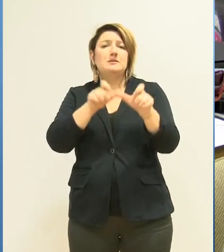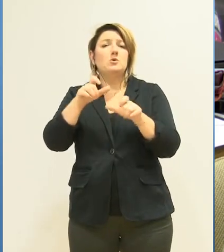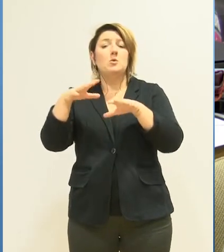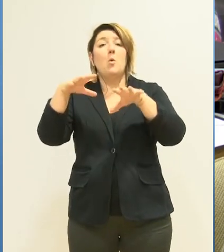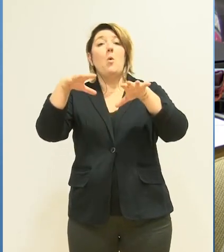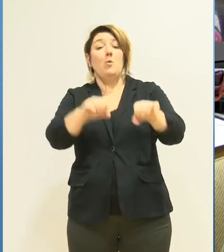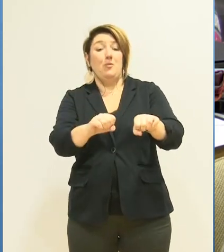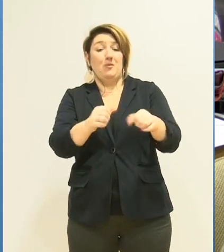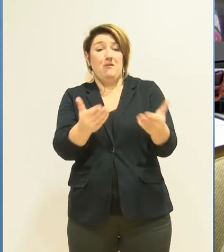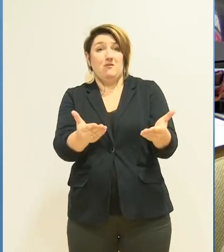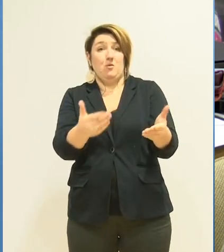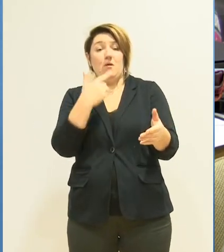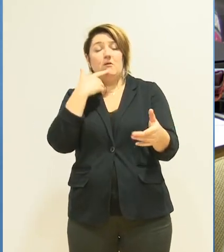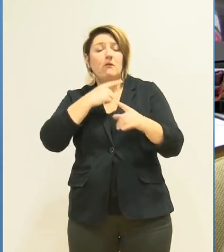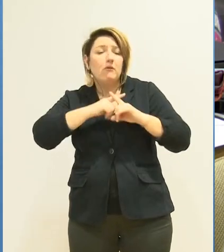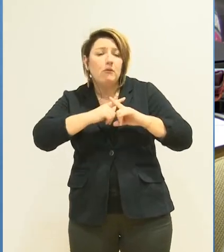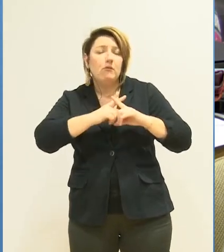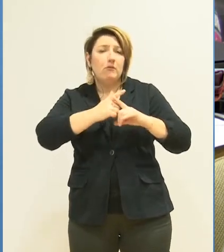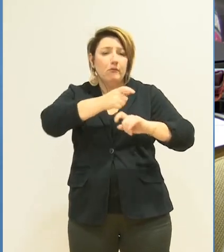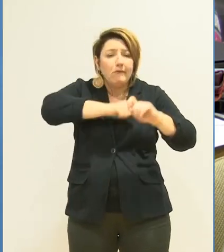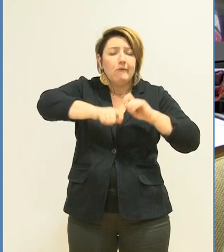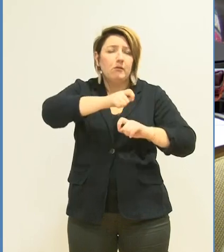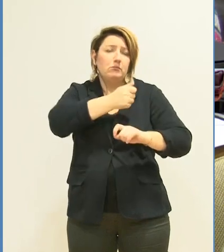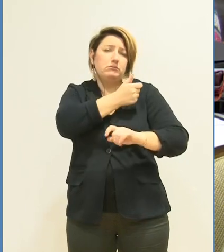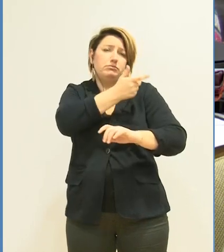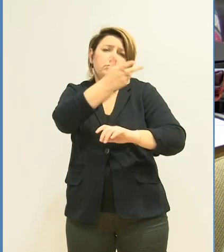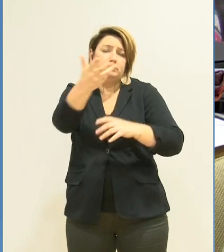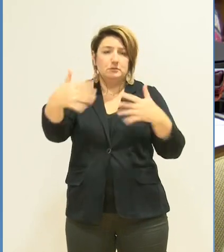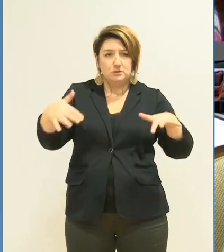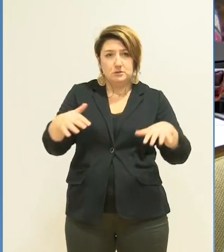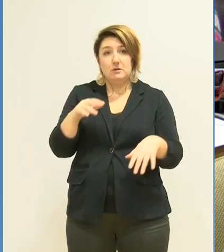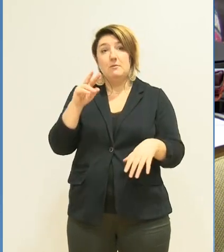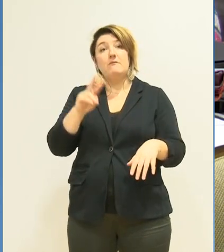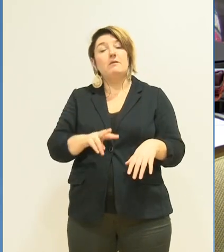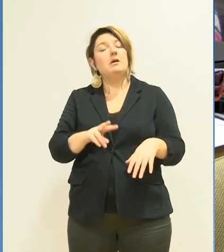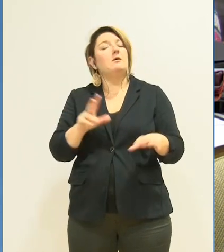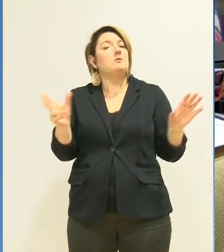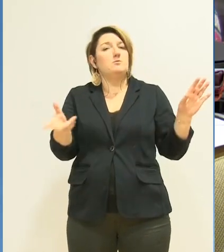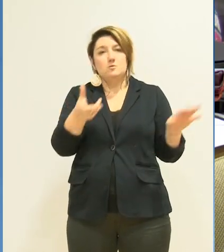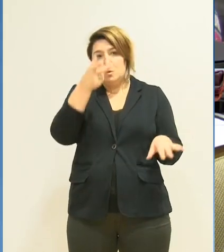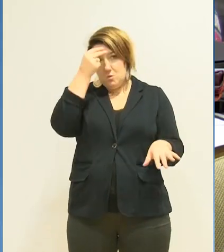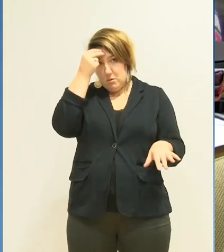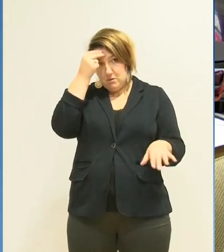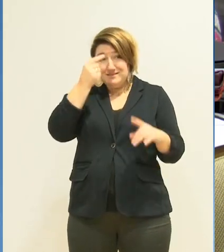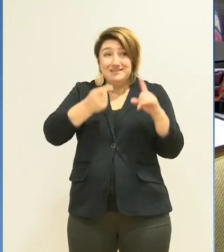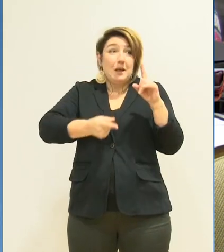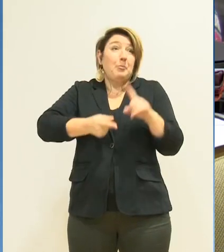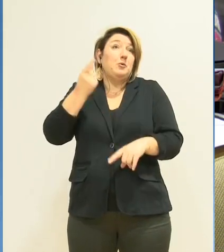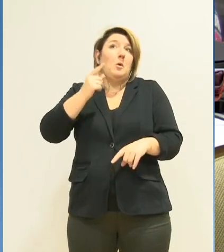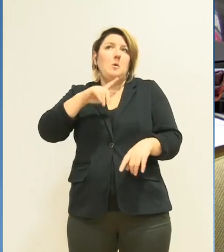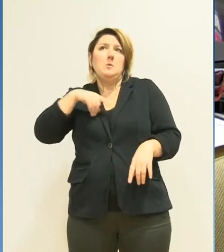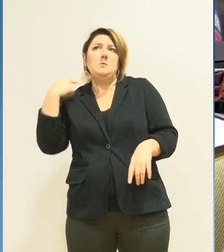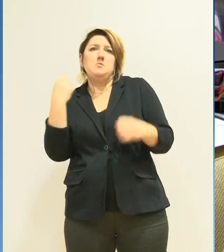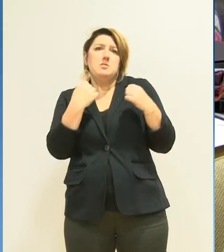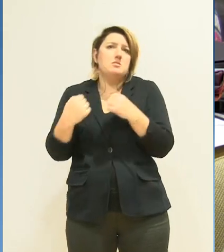de l'ancien couvent des minimes ceci étant j'entends bien l'injonction au consensus mais dans la vraie vie cela ne